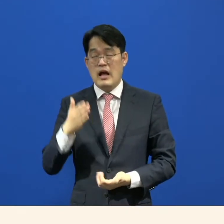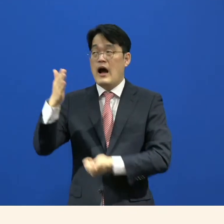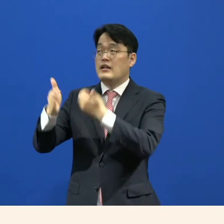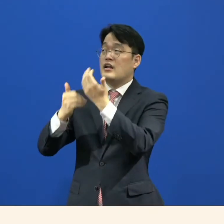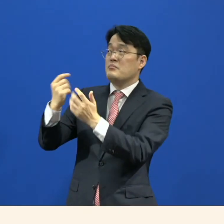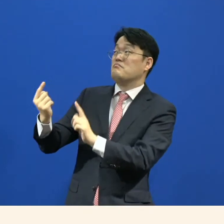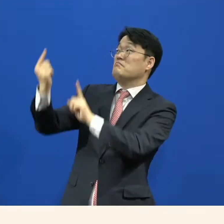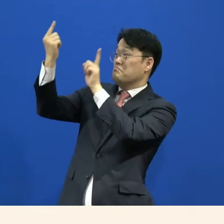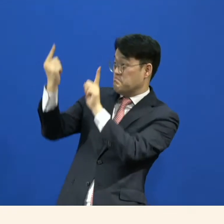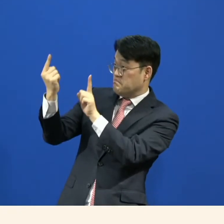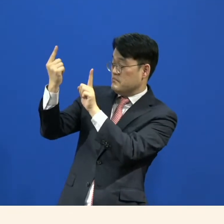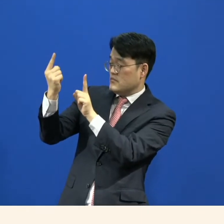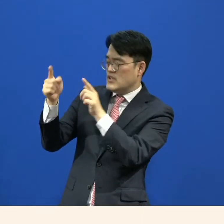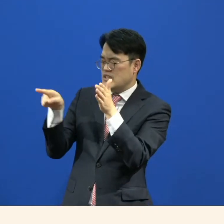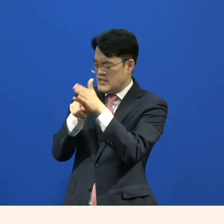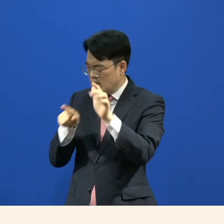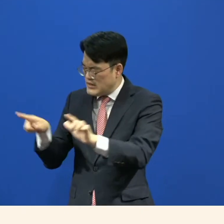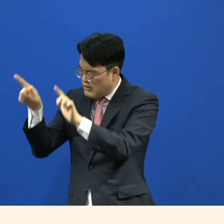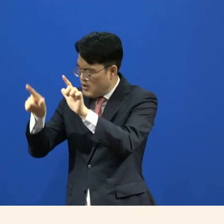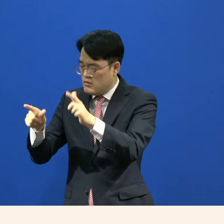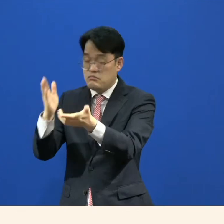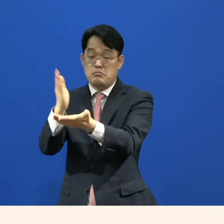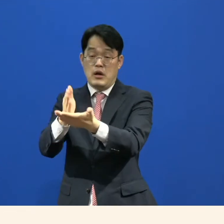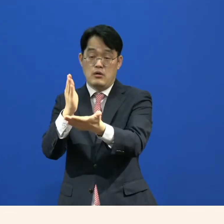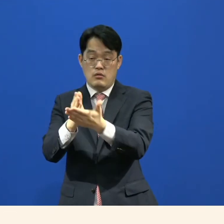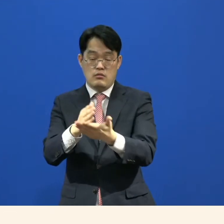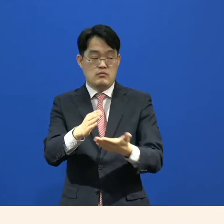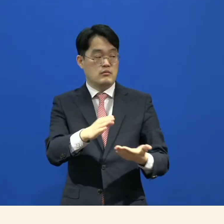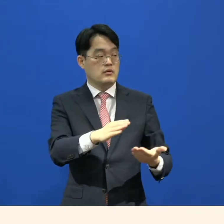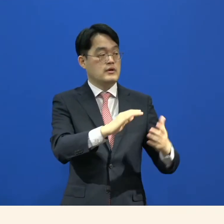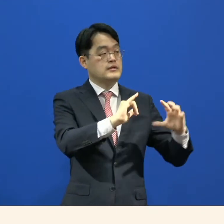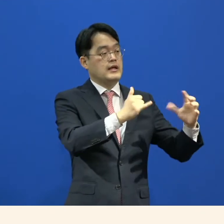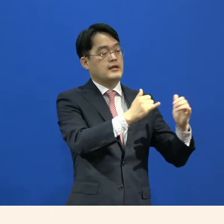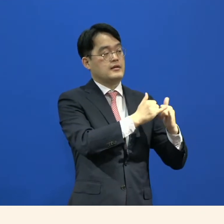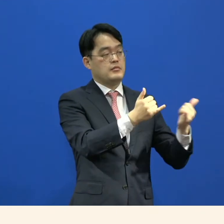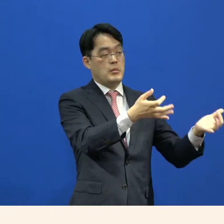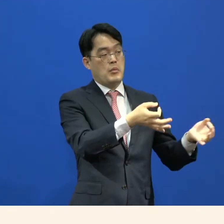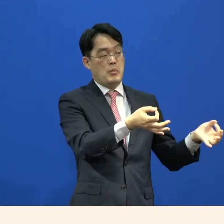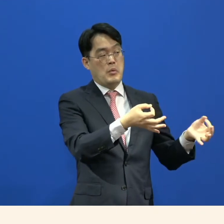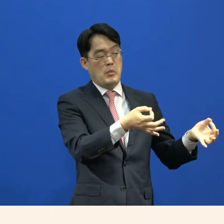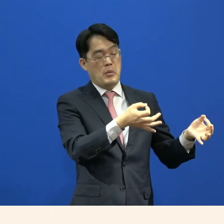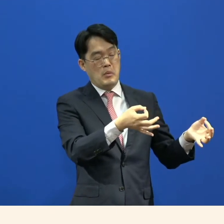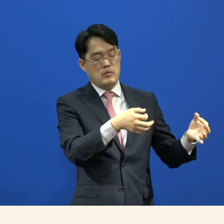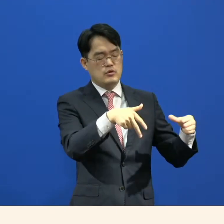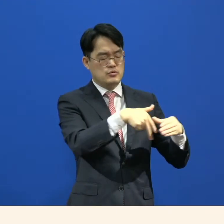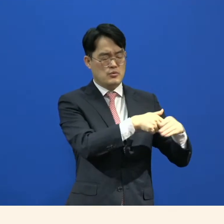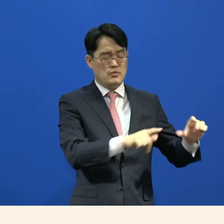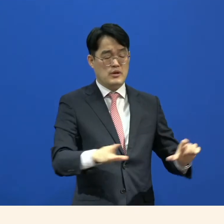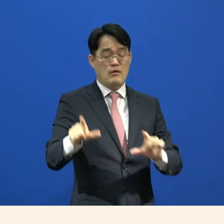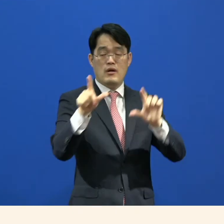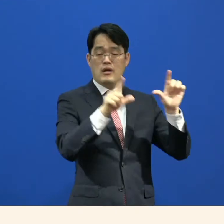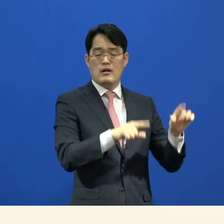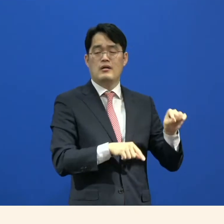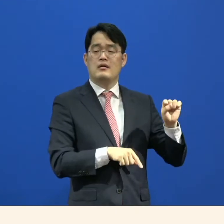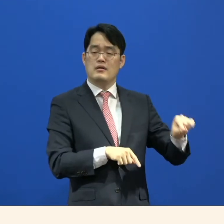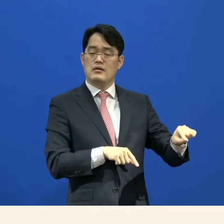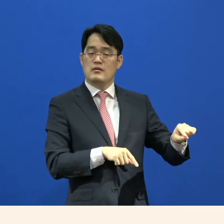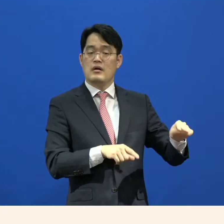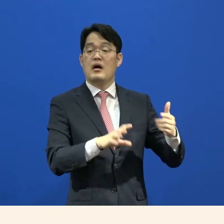하나님 앞에서 하나님을 의식하지 않고 사람을 의식하기 시작하면 피곤해지는 것입니다.